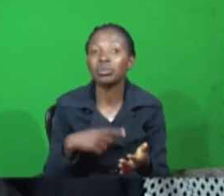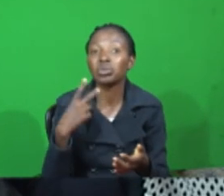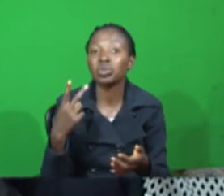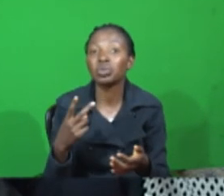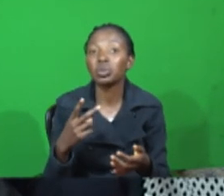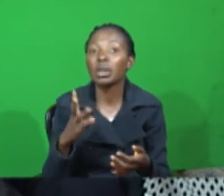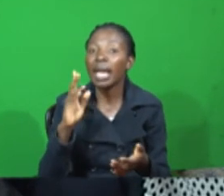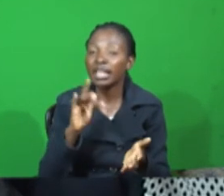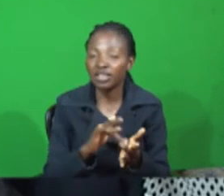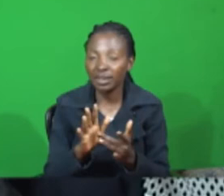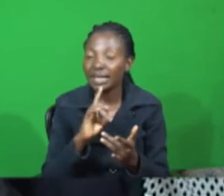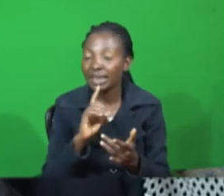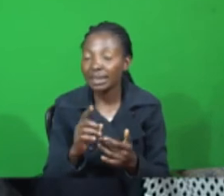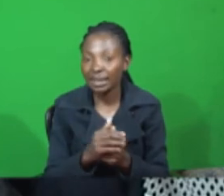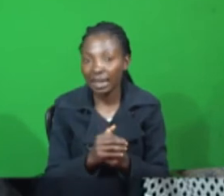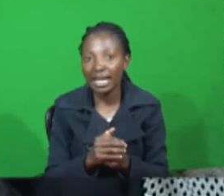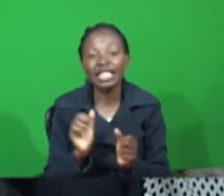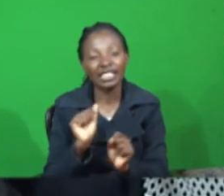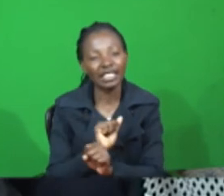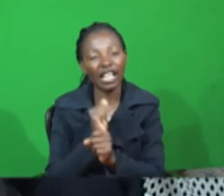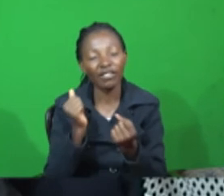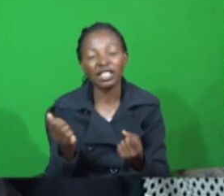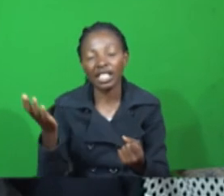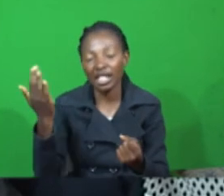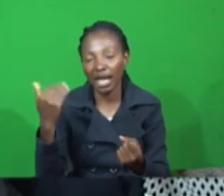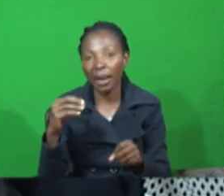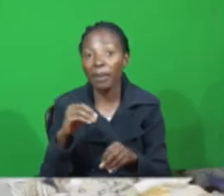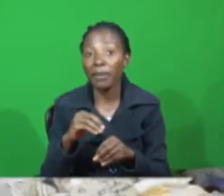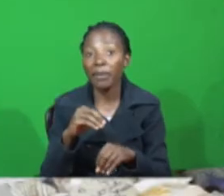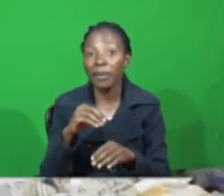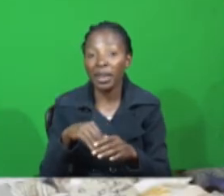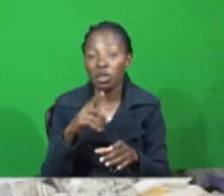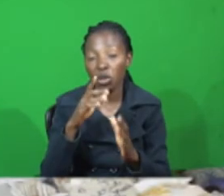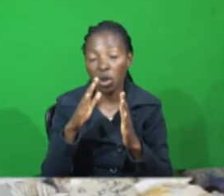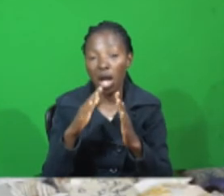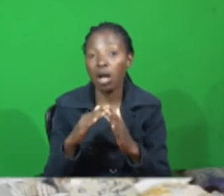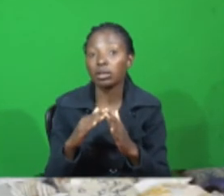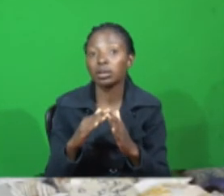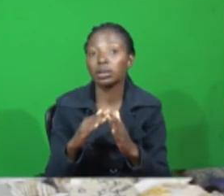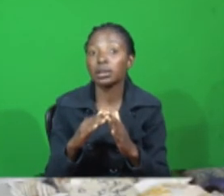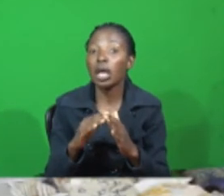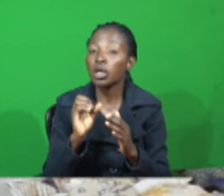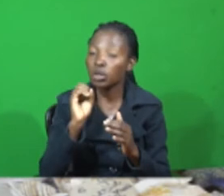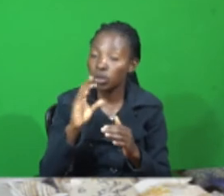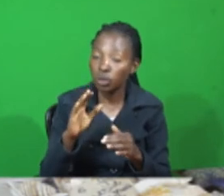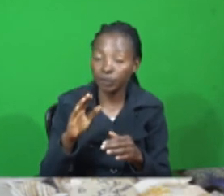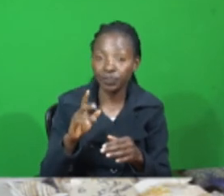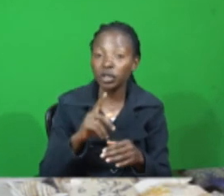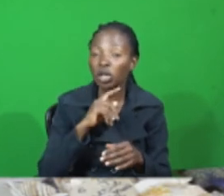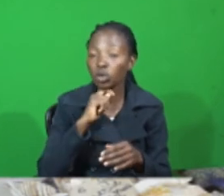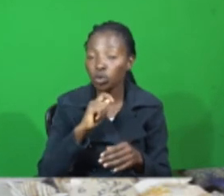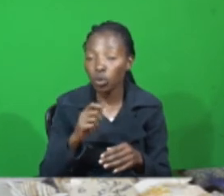papa akabva adedzira zvikanzi naiye zvino ruponeso rwasvikawo kumba yake mwana waAbraham Kuroti Israeli